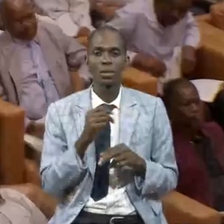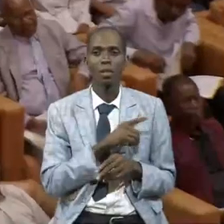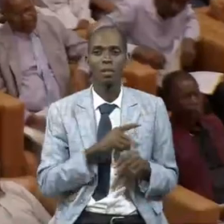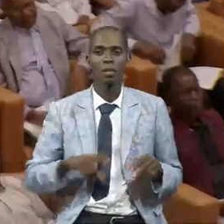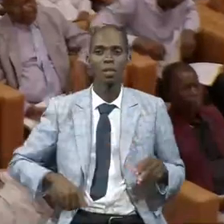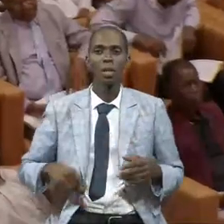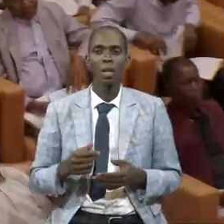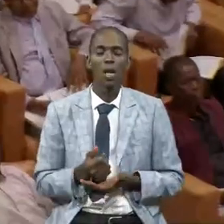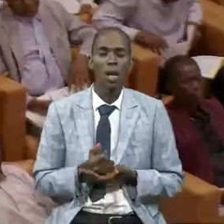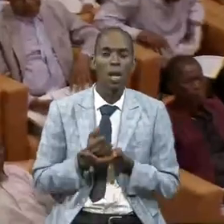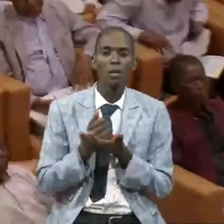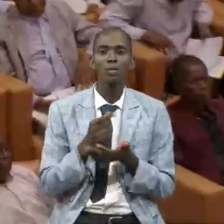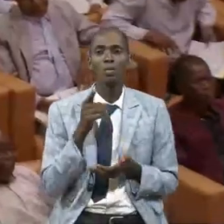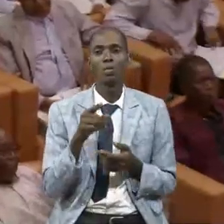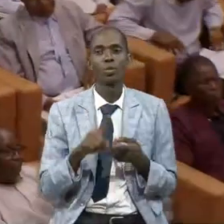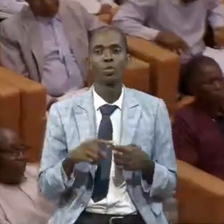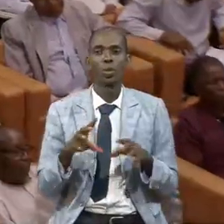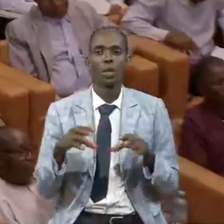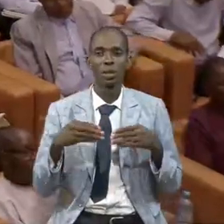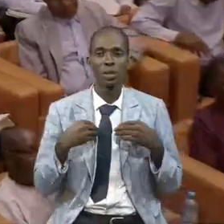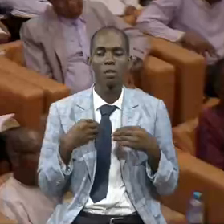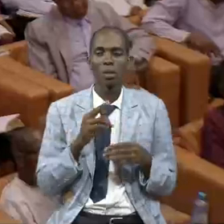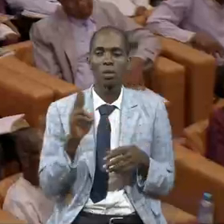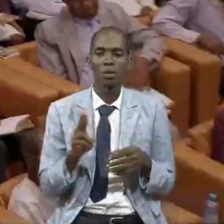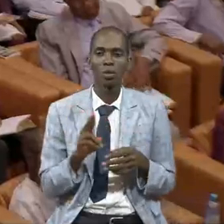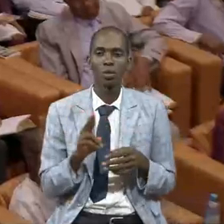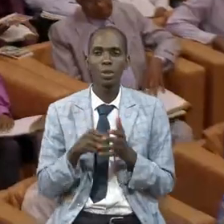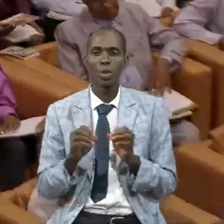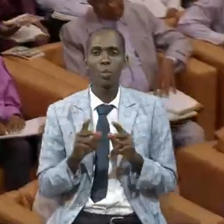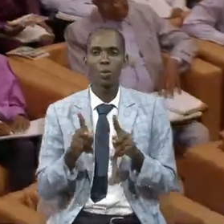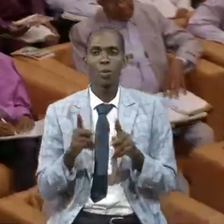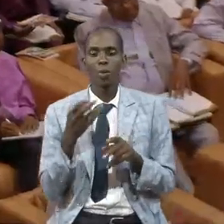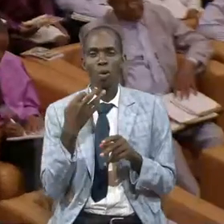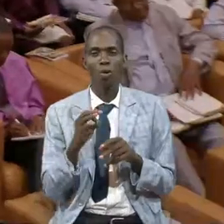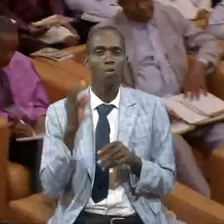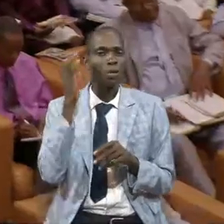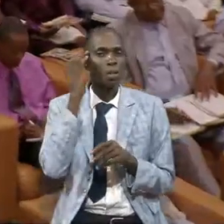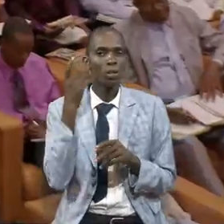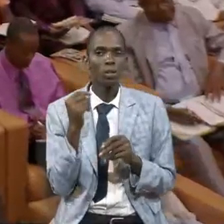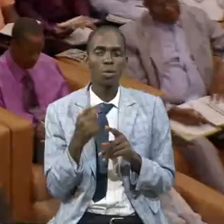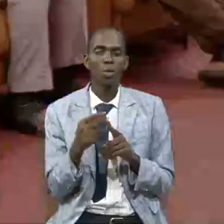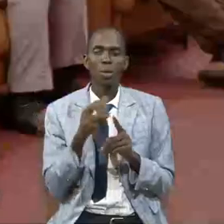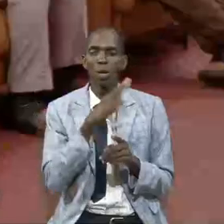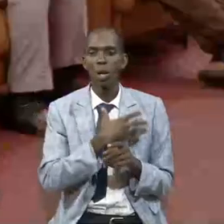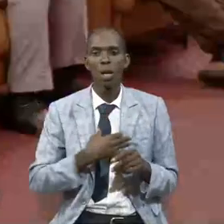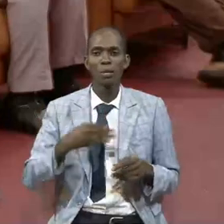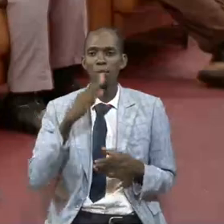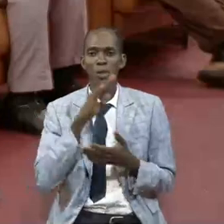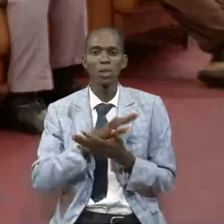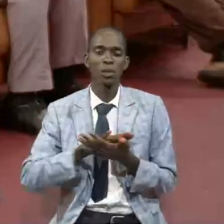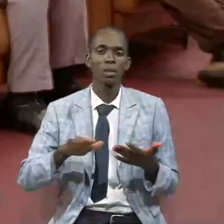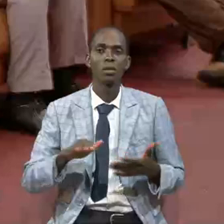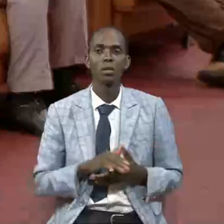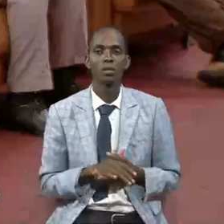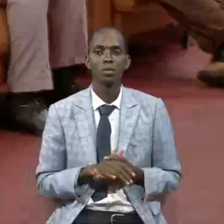Puisse le Seigneur vous aider à faire usage du privilège d'écouter la parole de Dieu et d'être purifié